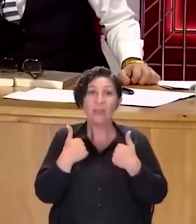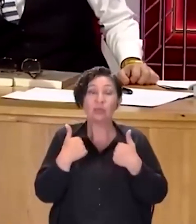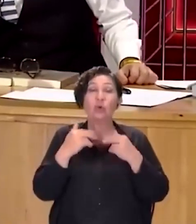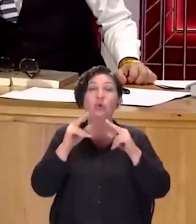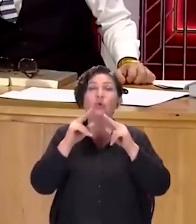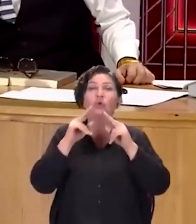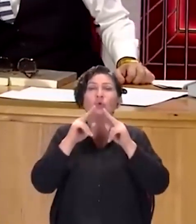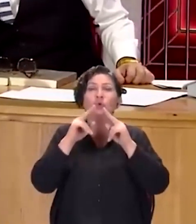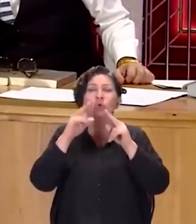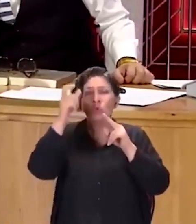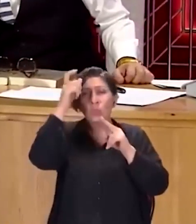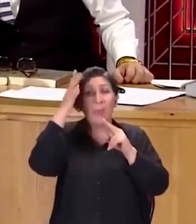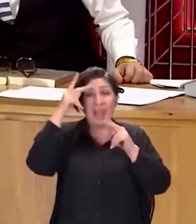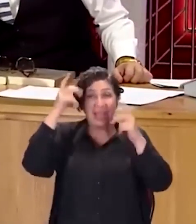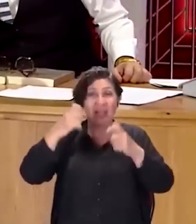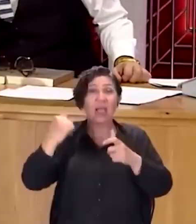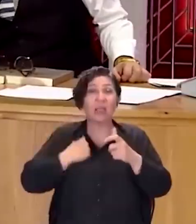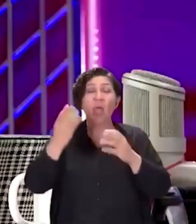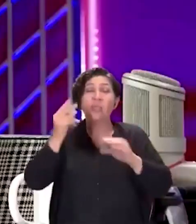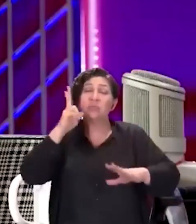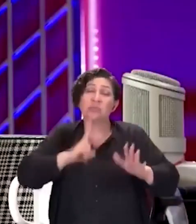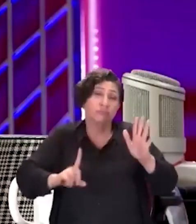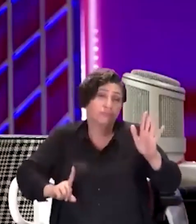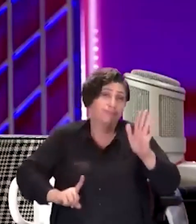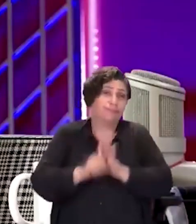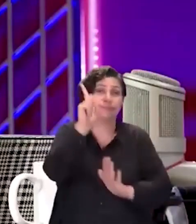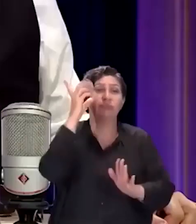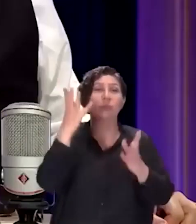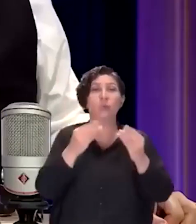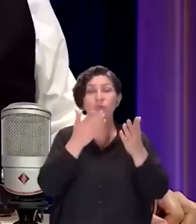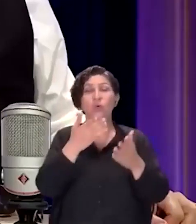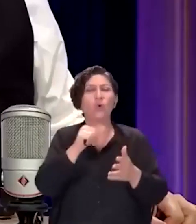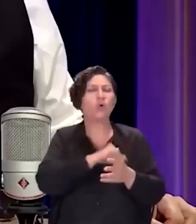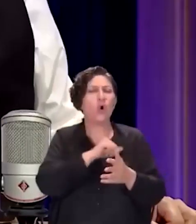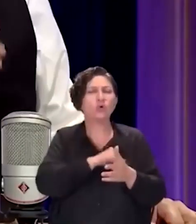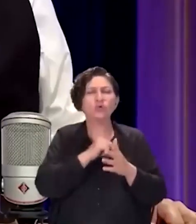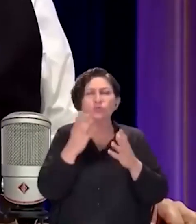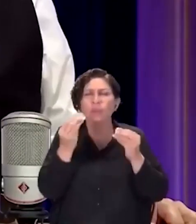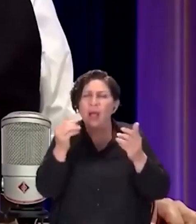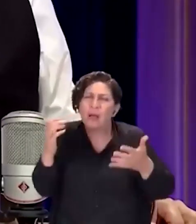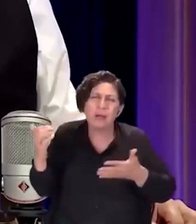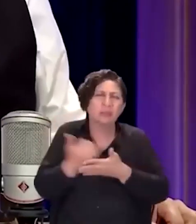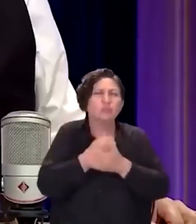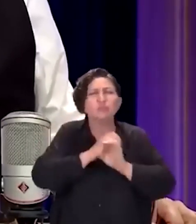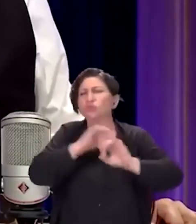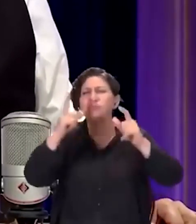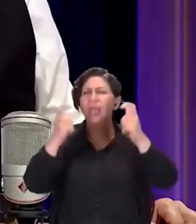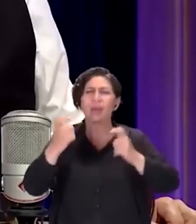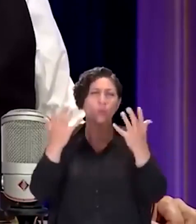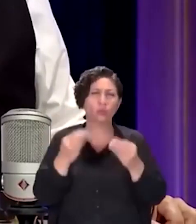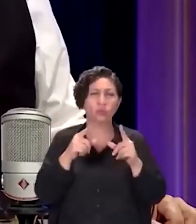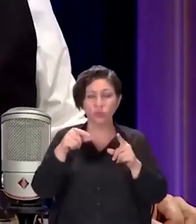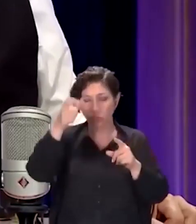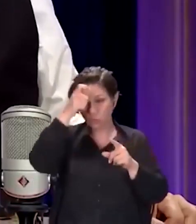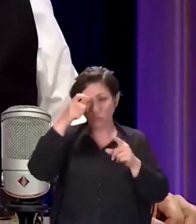bence ülkenin en zenginlerinden biri olurdu. Bence korkunç bir yerde olurdum. Müthiş bir yerde olurdum. Yani,